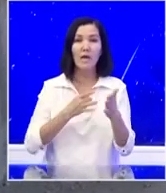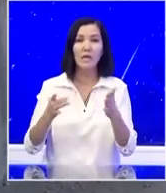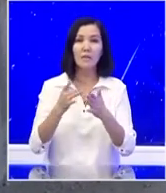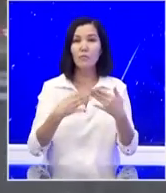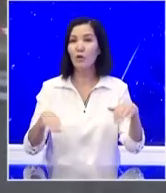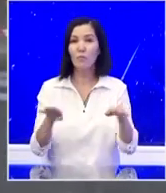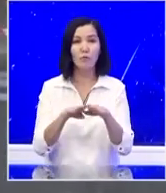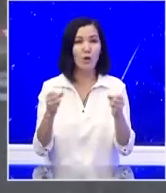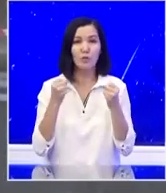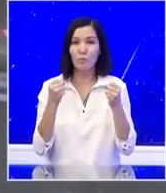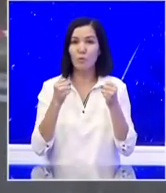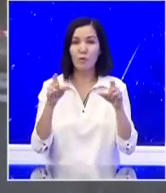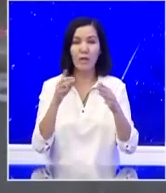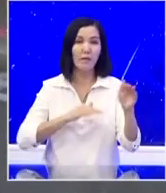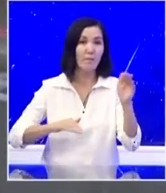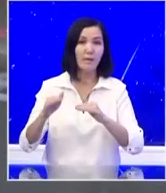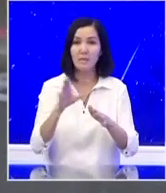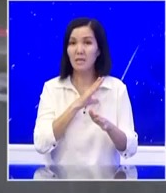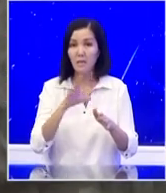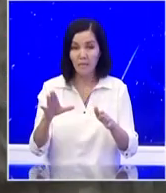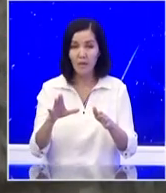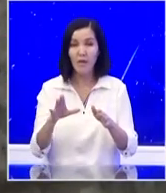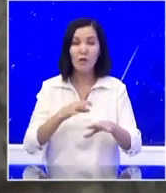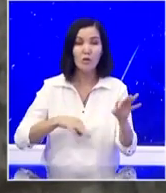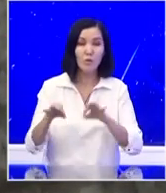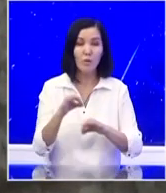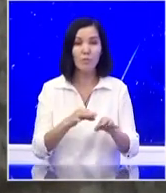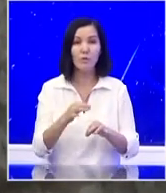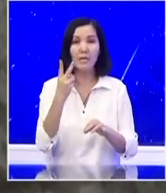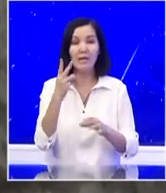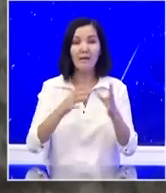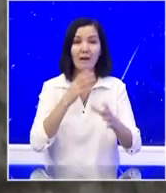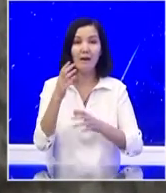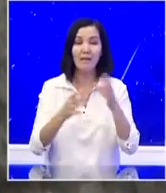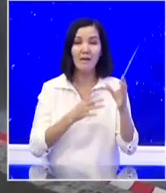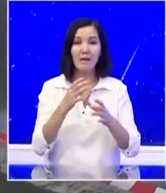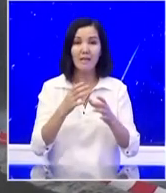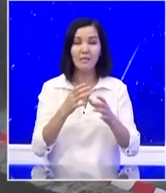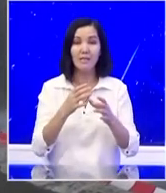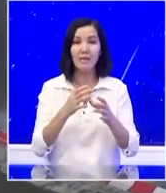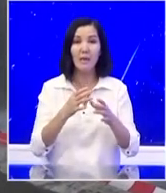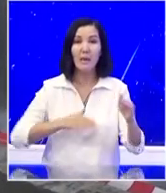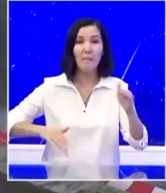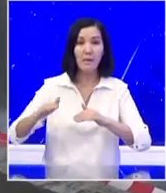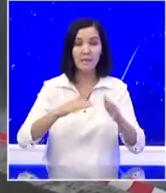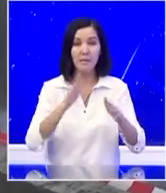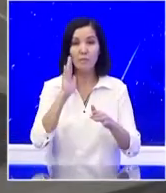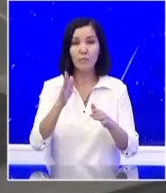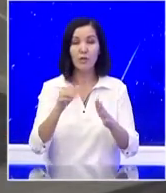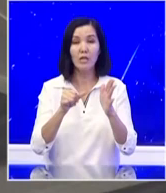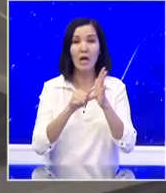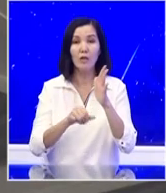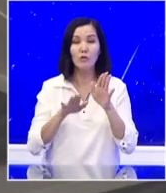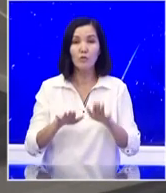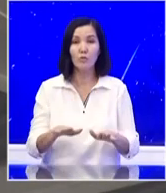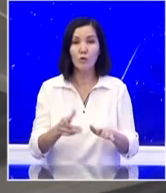мұндай спорттық кешен әлі салынбады. Жоба бойынша мұнда екі халықаралық стандартқа сай бассейн болады. 600